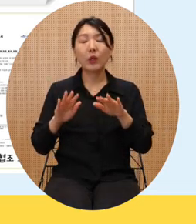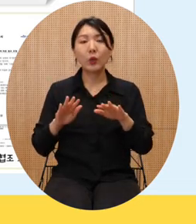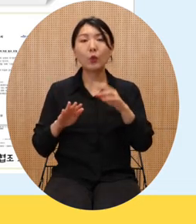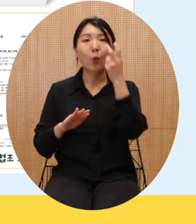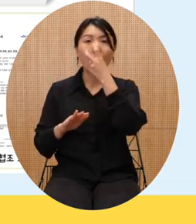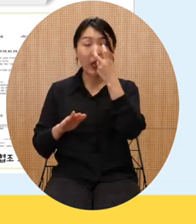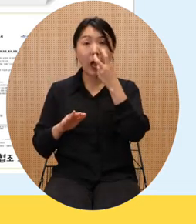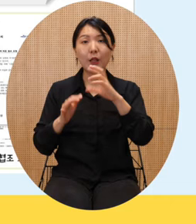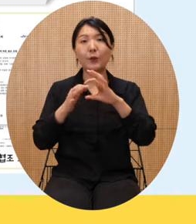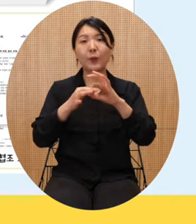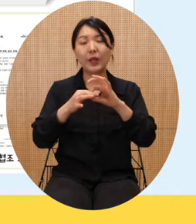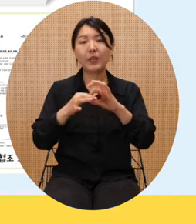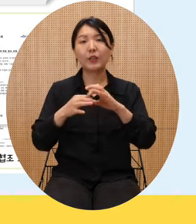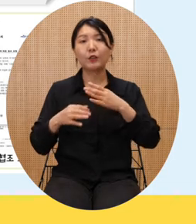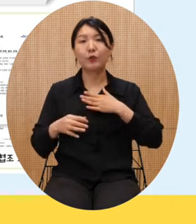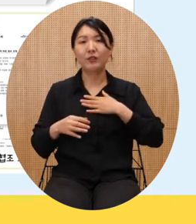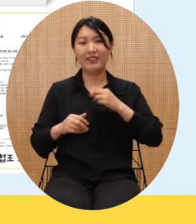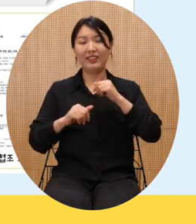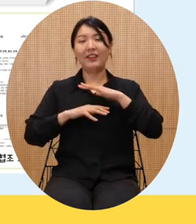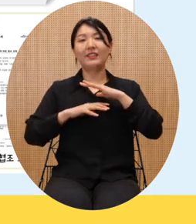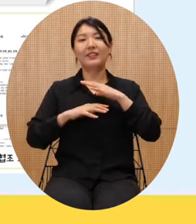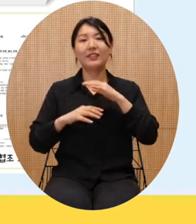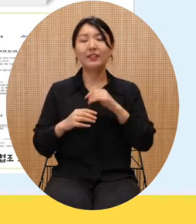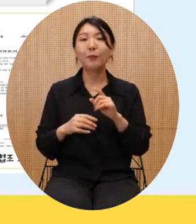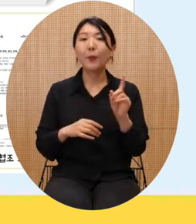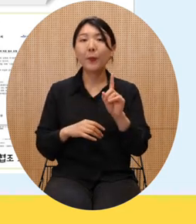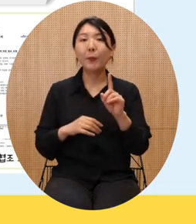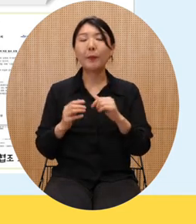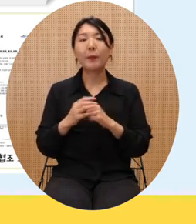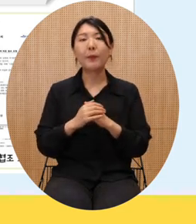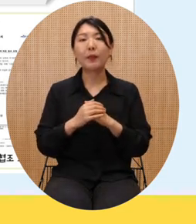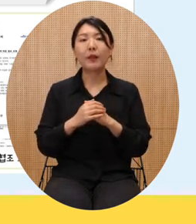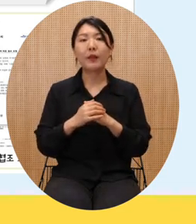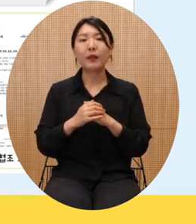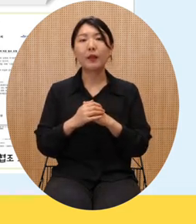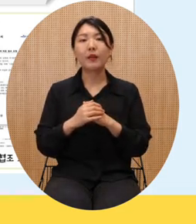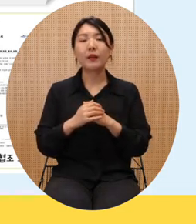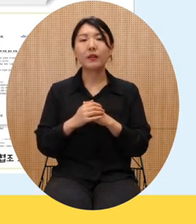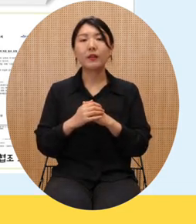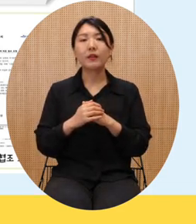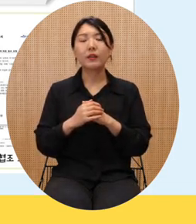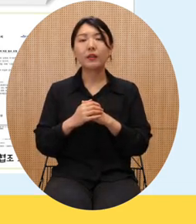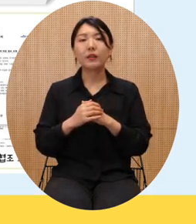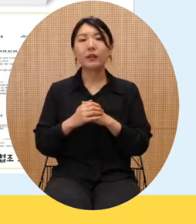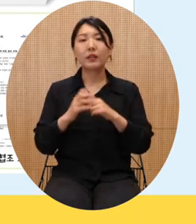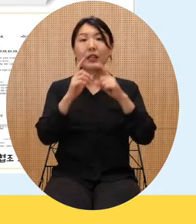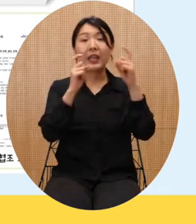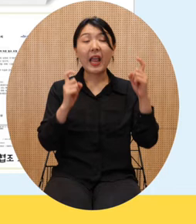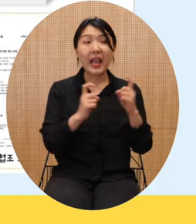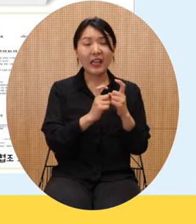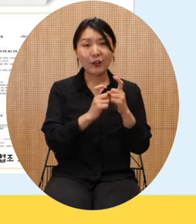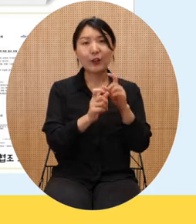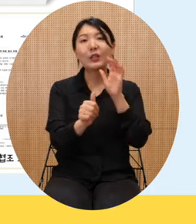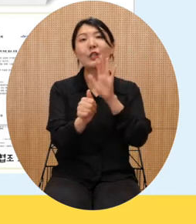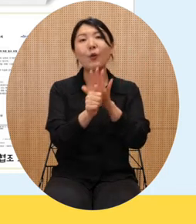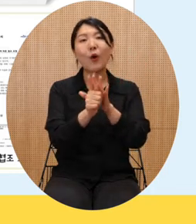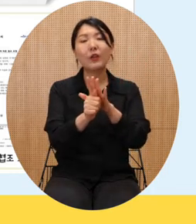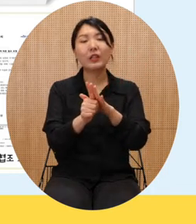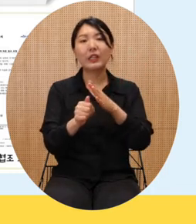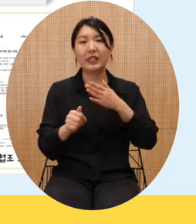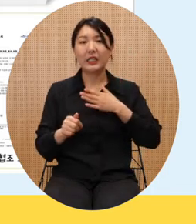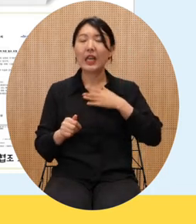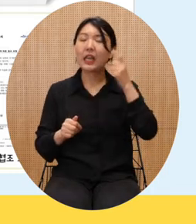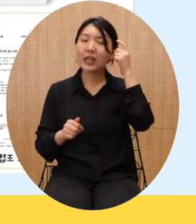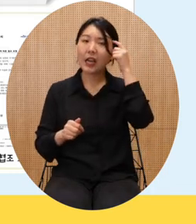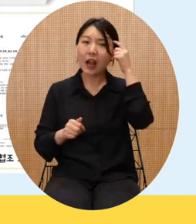이 조사를 하면서도 저는 좀 깜짝 놀랐습니다. 그러니까 제가 뭐냐면 민간